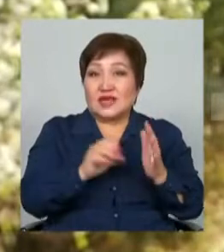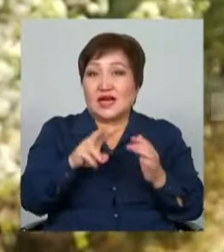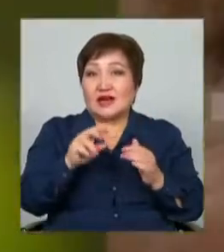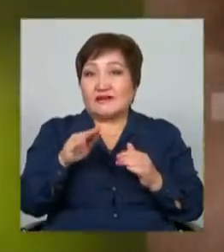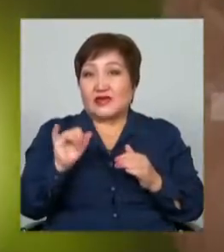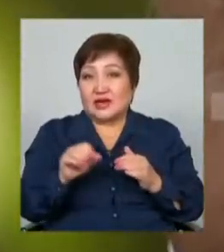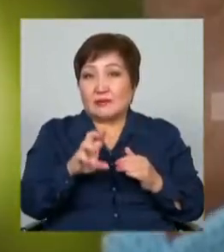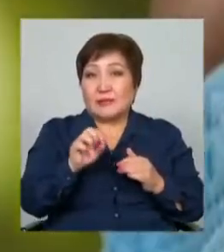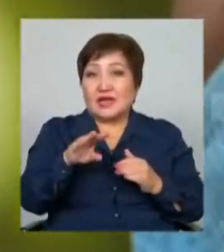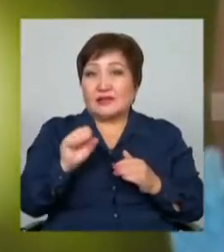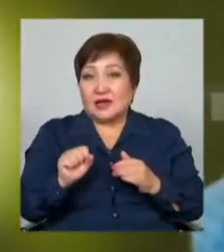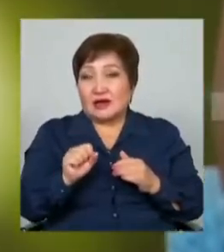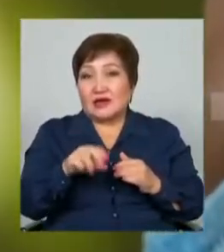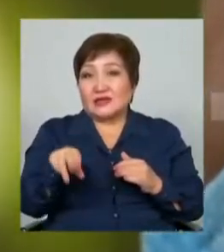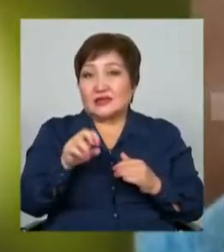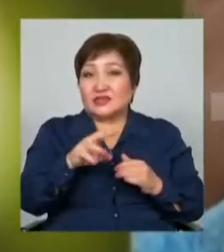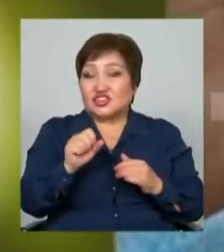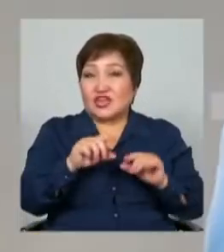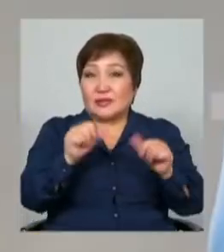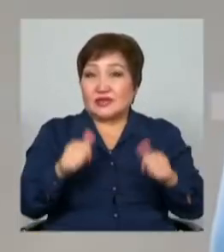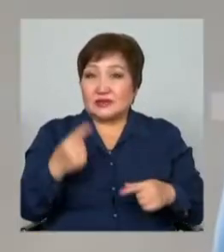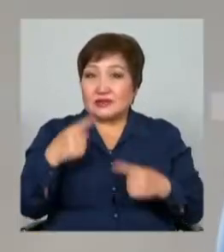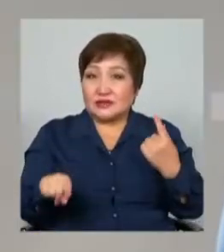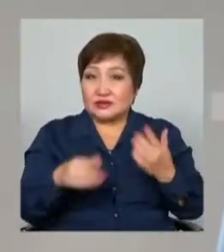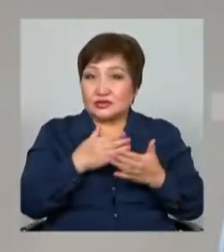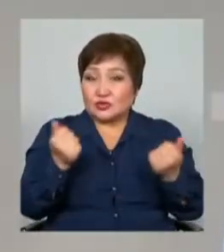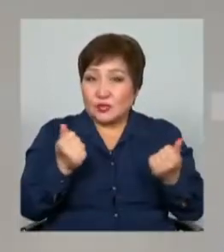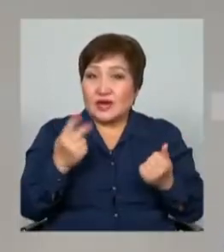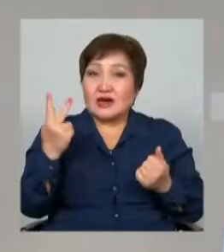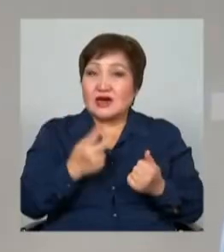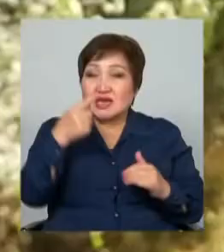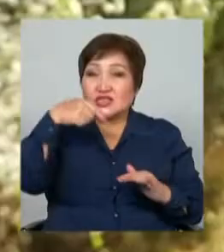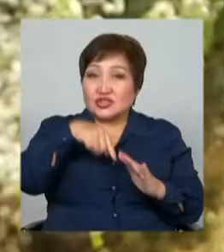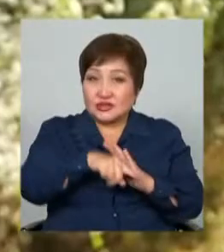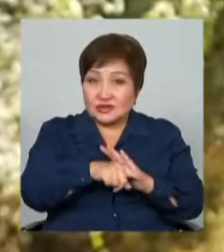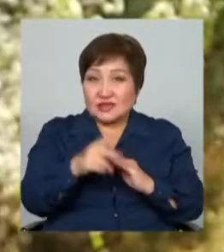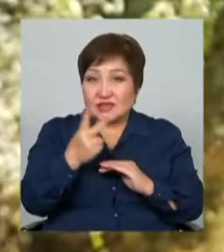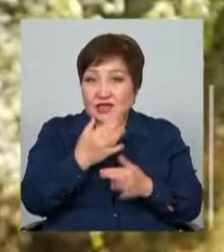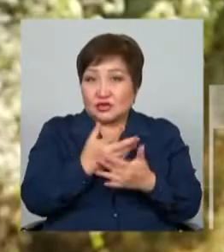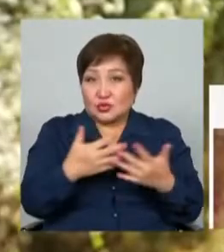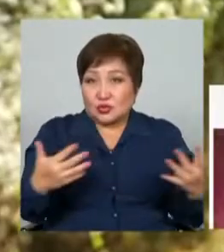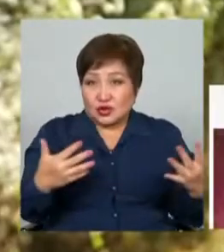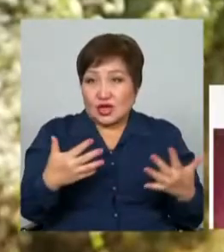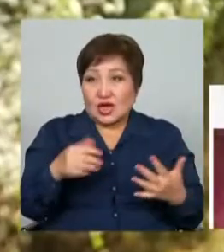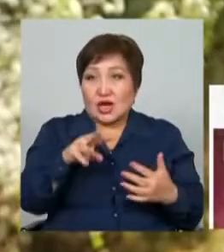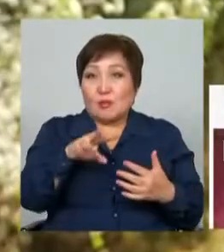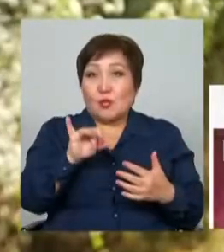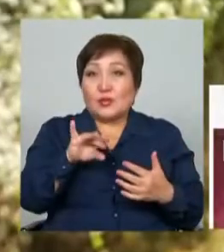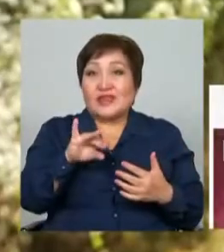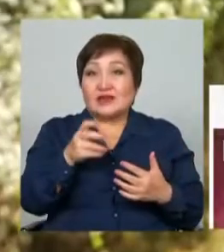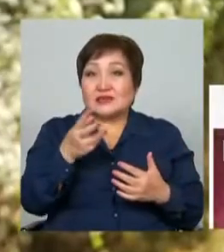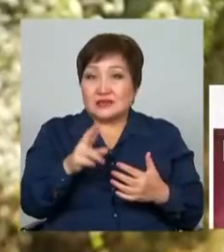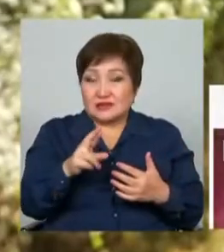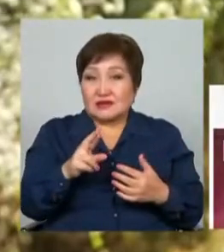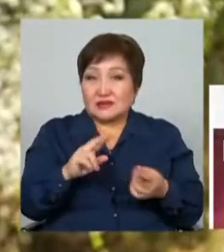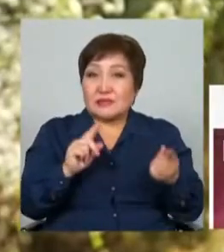штамдарынан айтарлықтай ерекшеленбейді дейді. Алайда оның ақуызында екі түрлі мутация бар. Жалпы алсақ, қазіргі